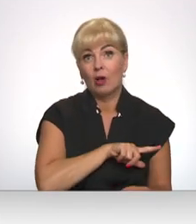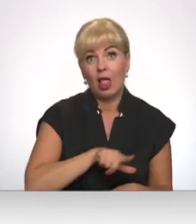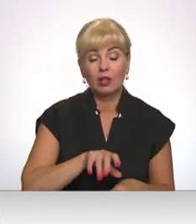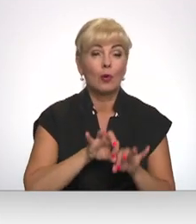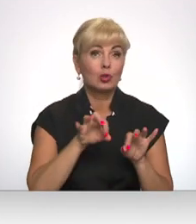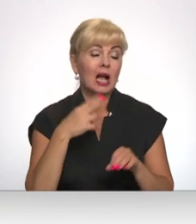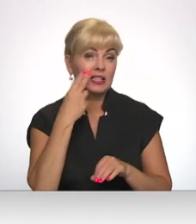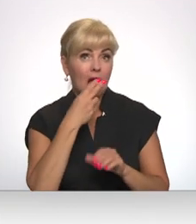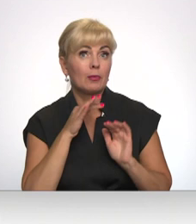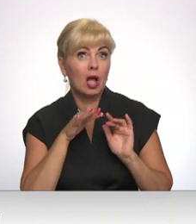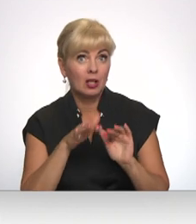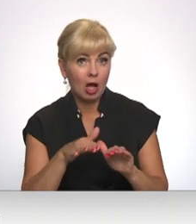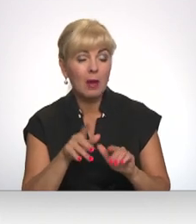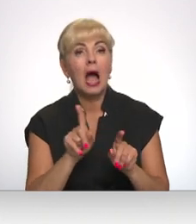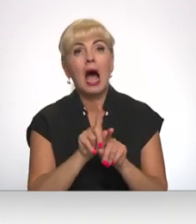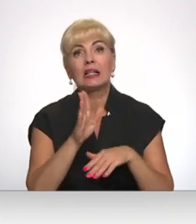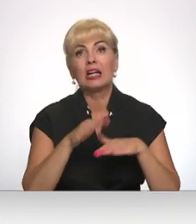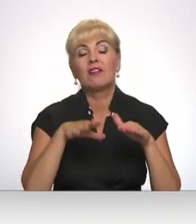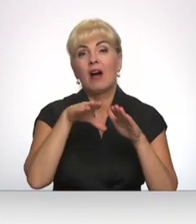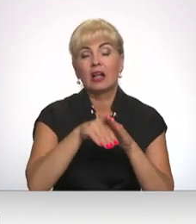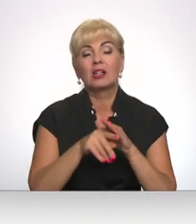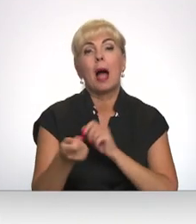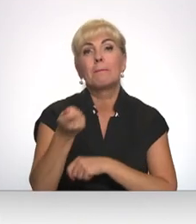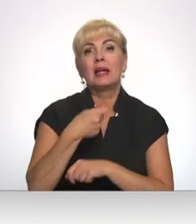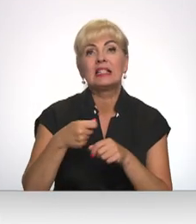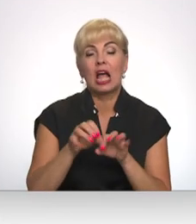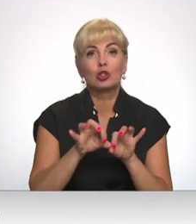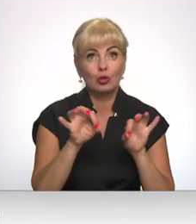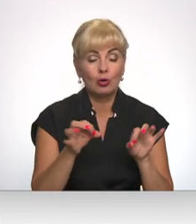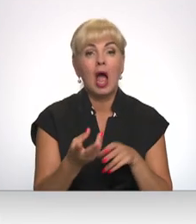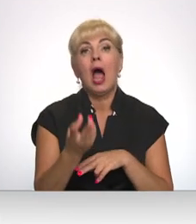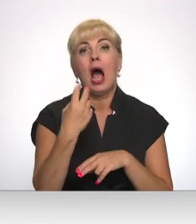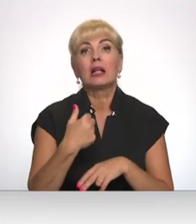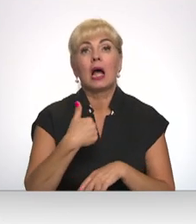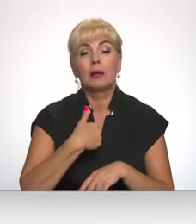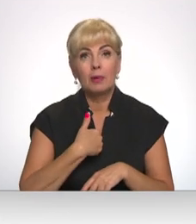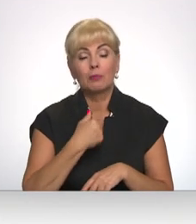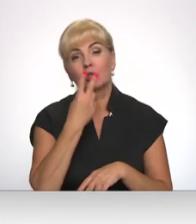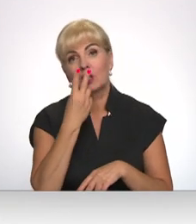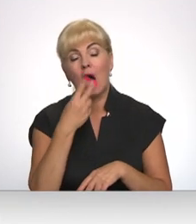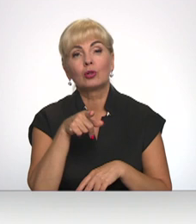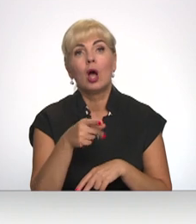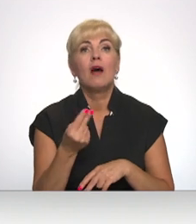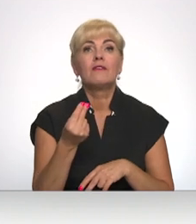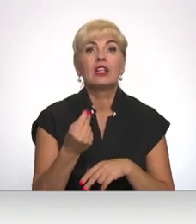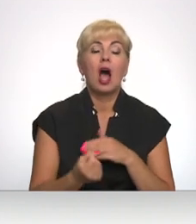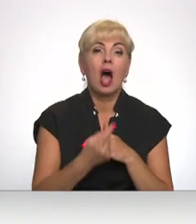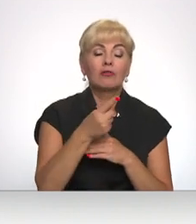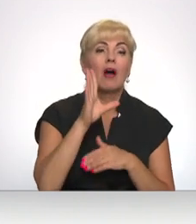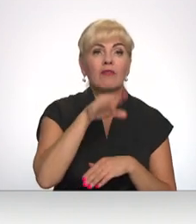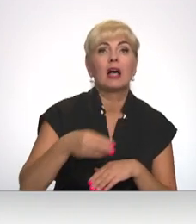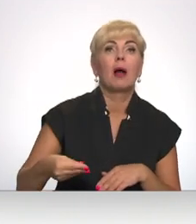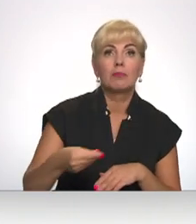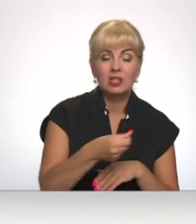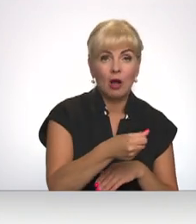saimniecisko darbību, viņš tomēr kvalificējās kā biznesa uzsācējs. Protams, viņš atnākot pie mums, mēs skatāmies, no kura finansējuma avota mēs viņu finansēsim, bet tā